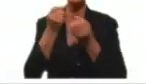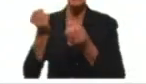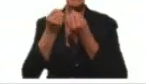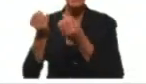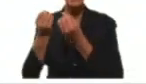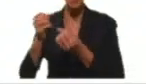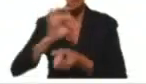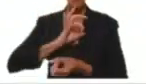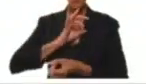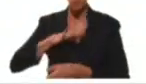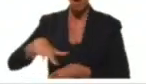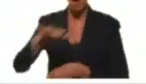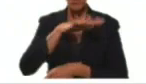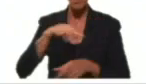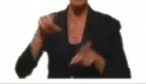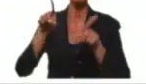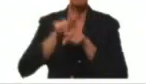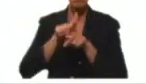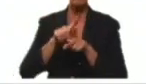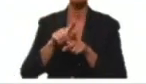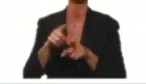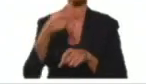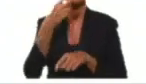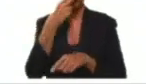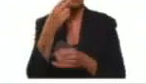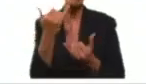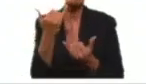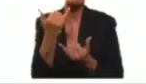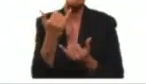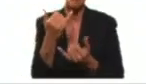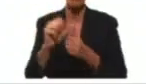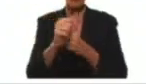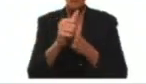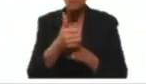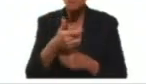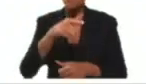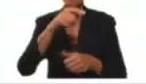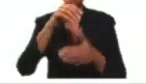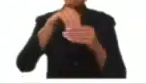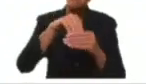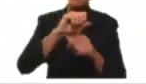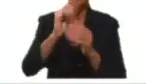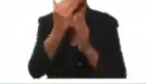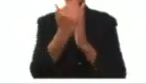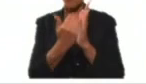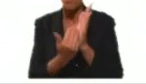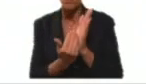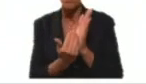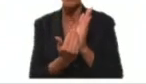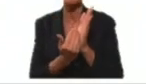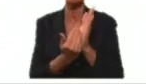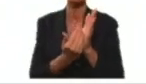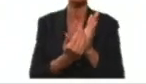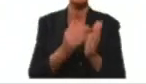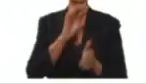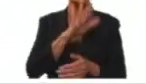również zwrócili uwagę na ten dokument, na ten program, który